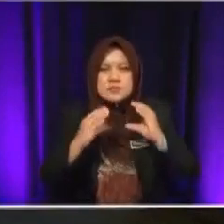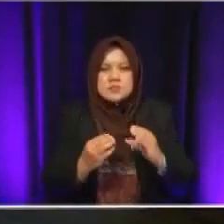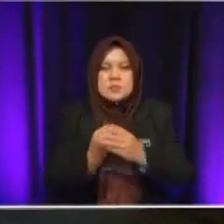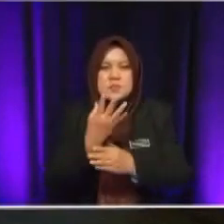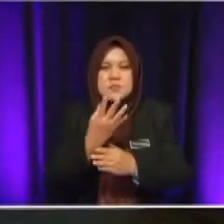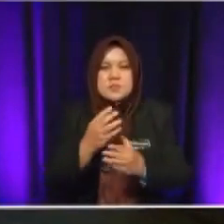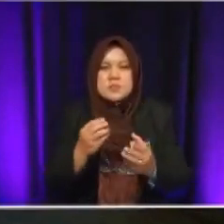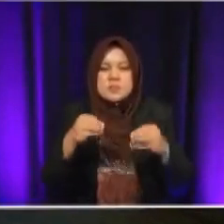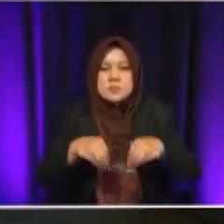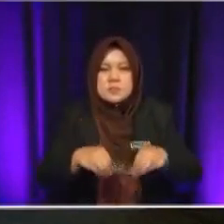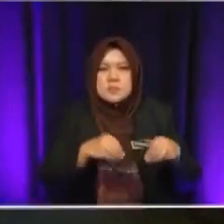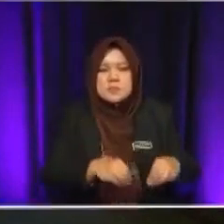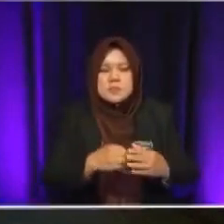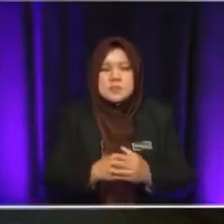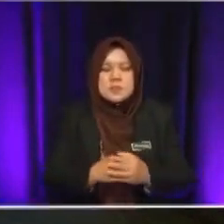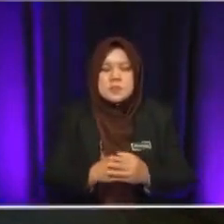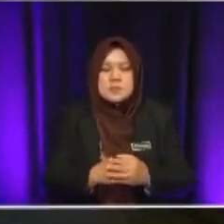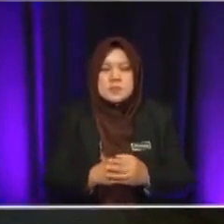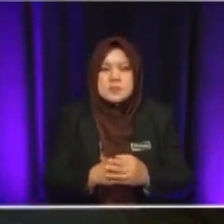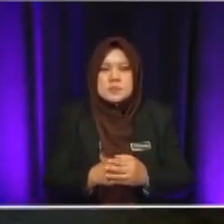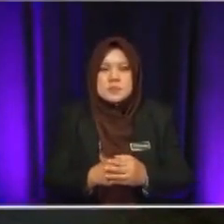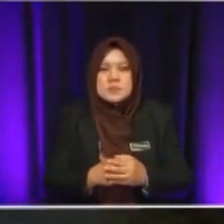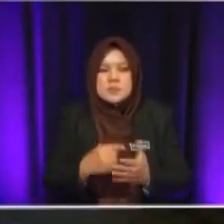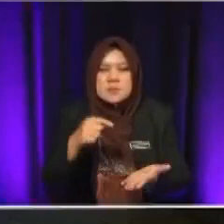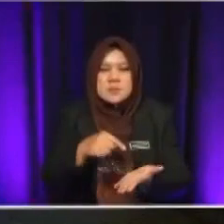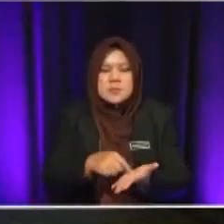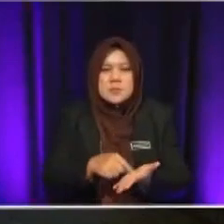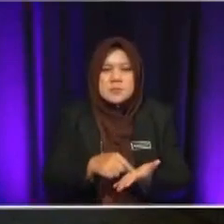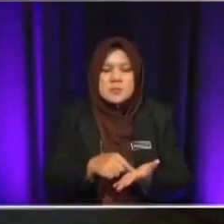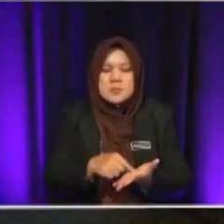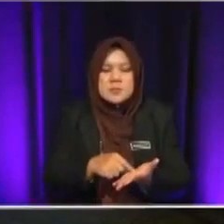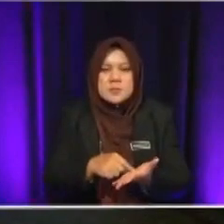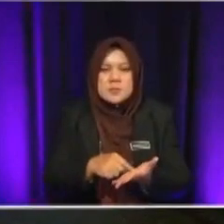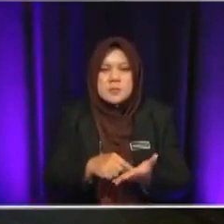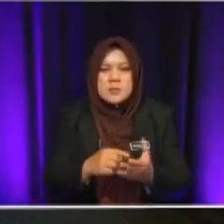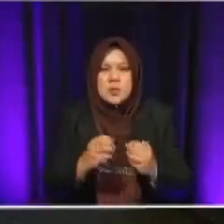ditanam. Macam ni pokok ni ditanam. Kalau yang ni?